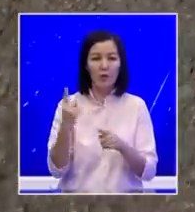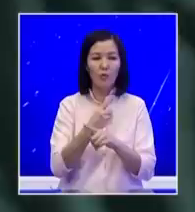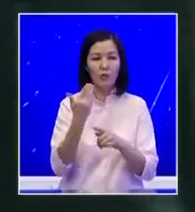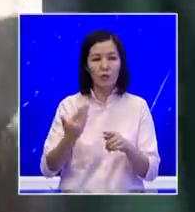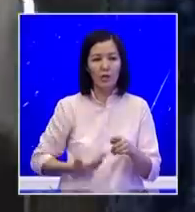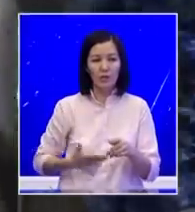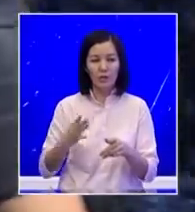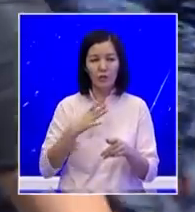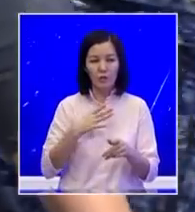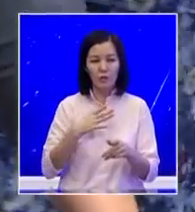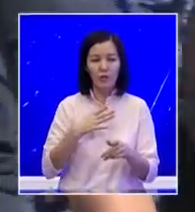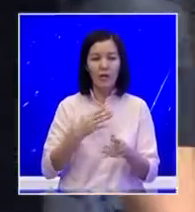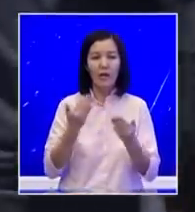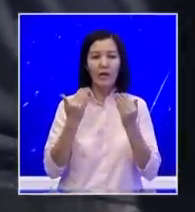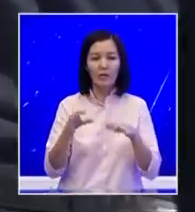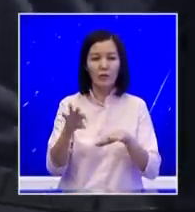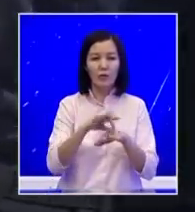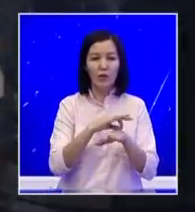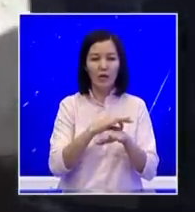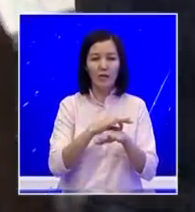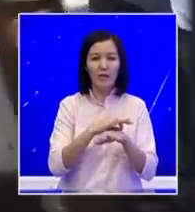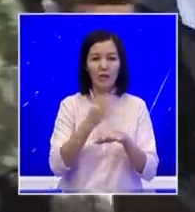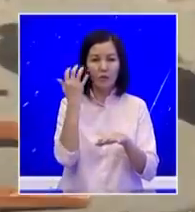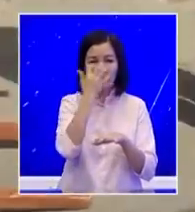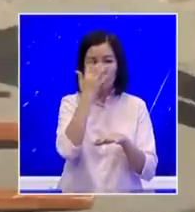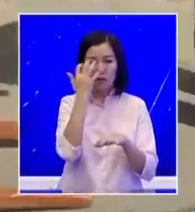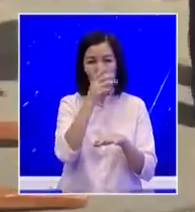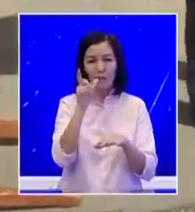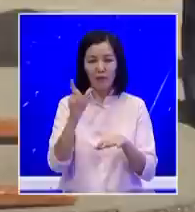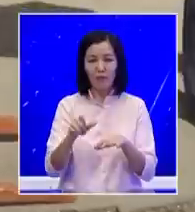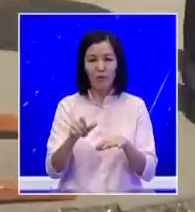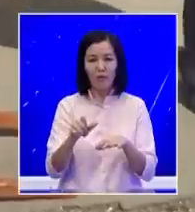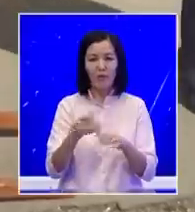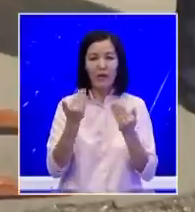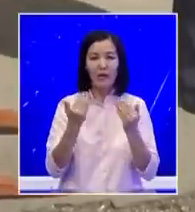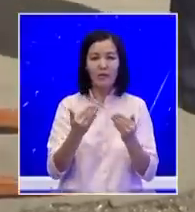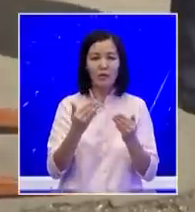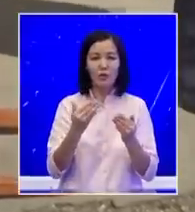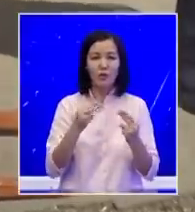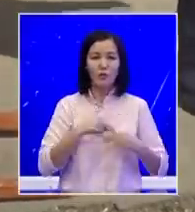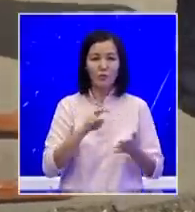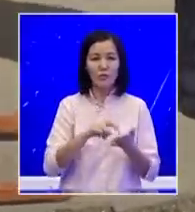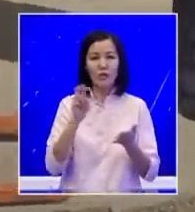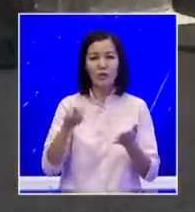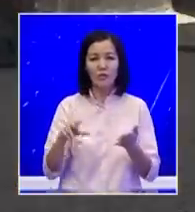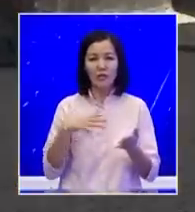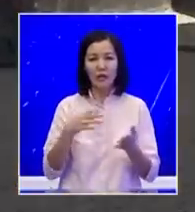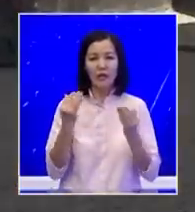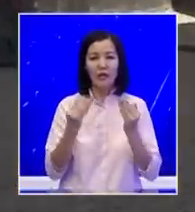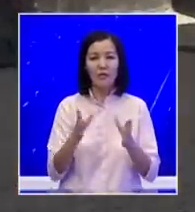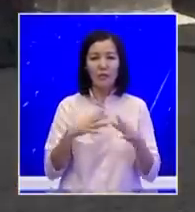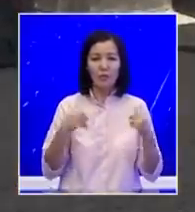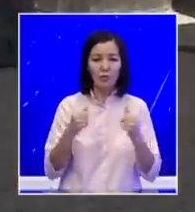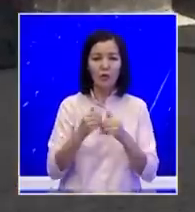етіп күнін көріп отыр. Жолдасы қос жанарынан айырылған соң жұмыстан шеттетіліп қалыпты. Қазіргі күні ағайын туыс